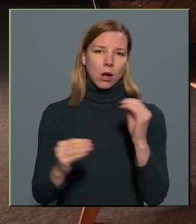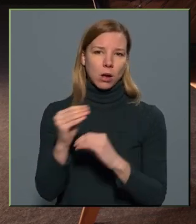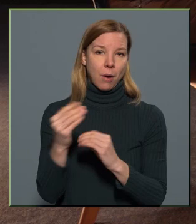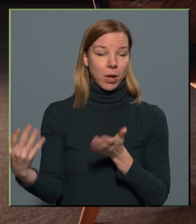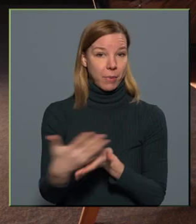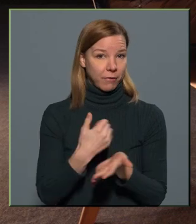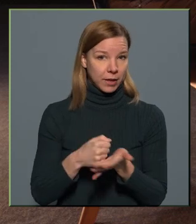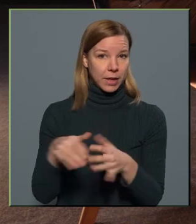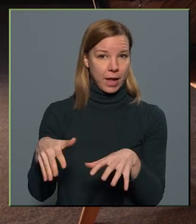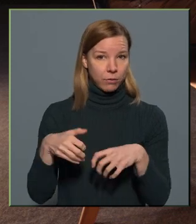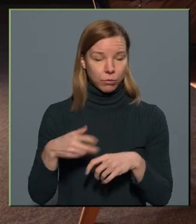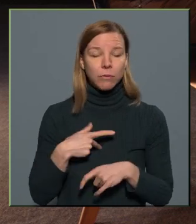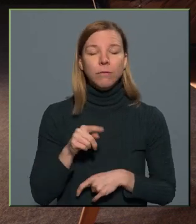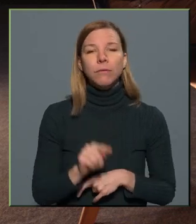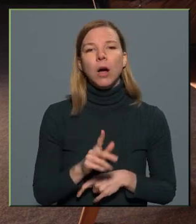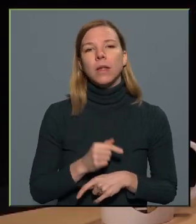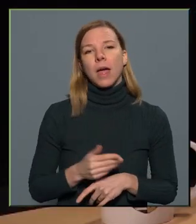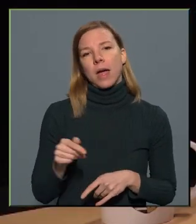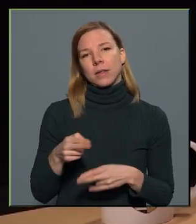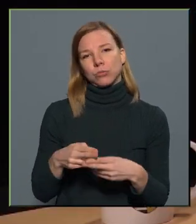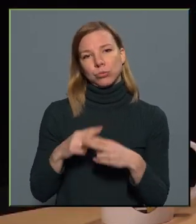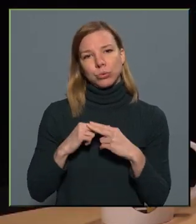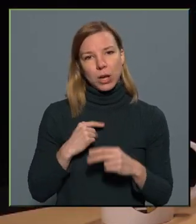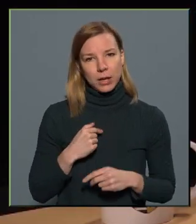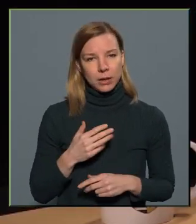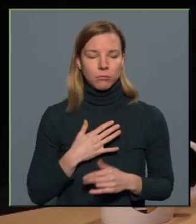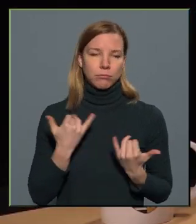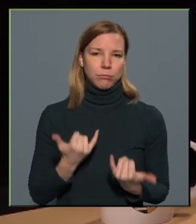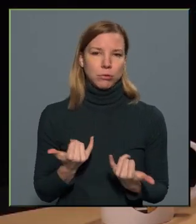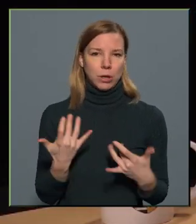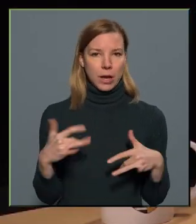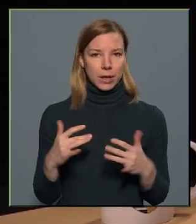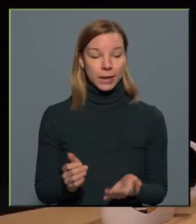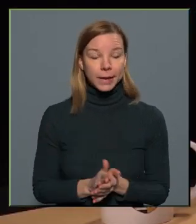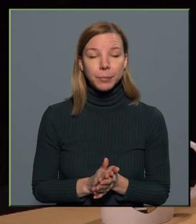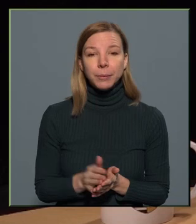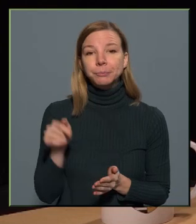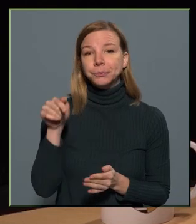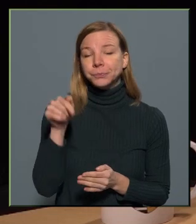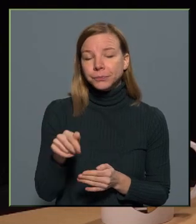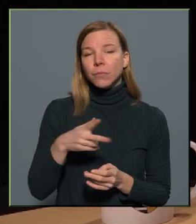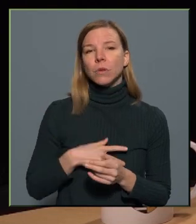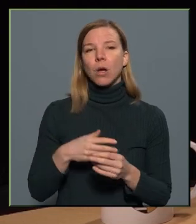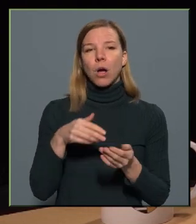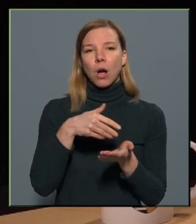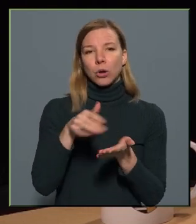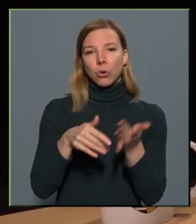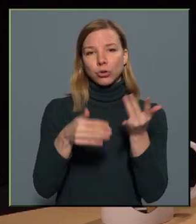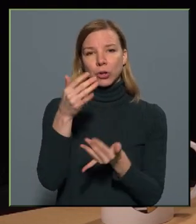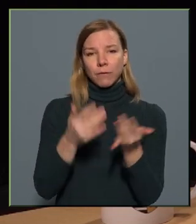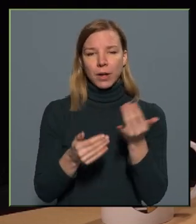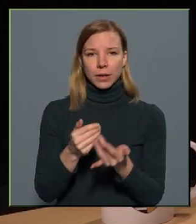azért segítenek a mostani helyzetben. Úgy ültünk le a költségvetés számainak végső